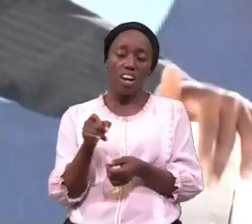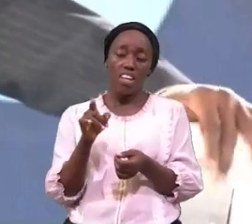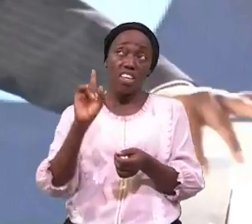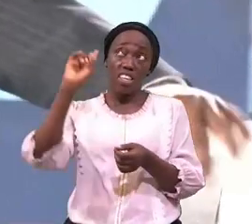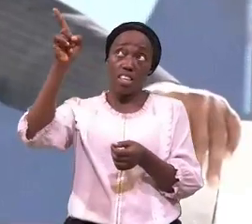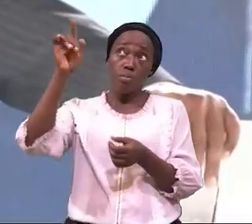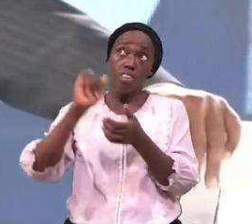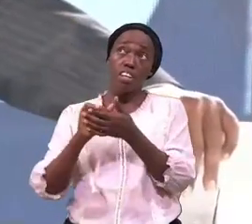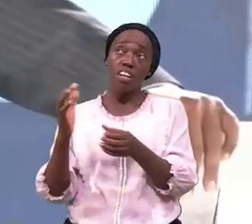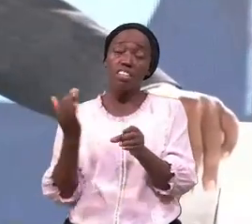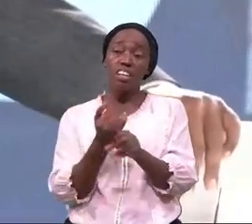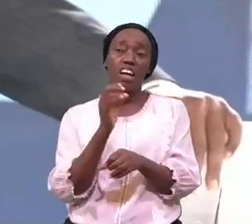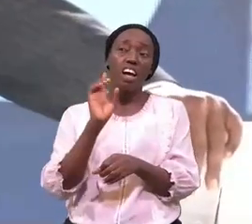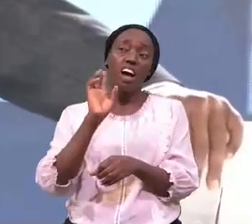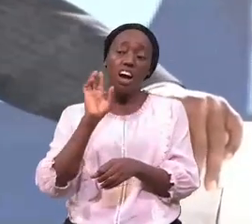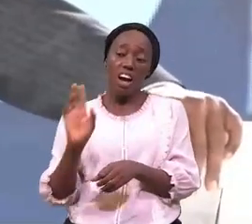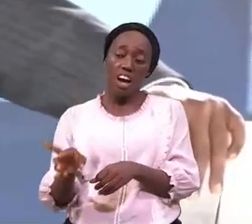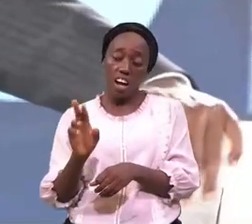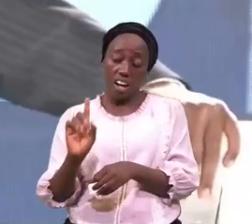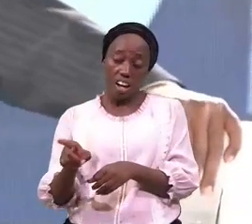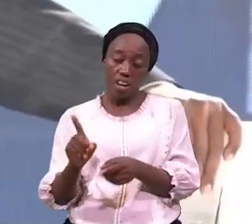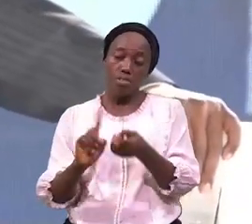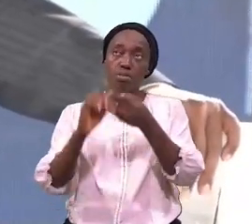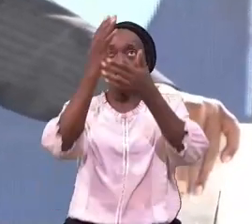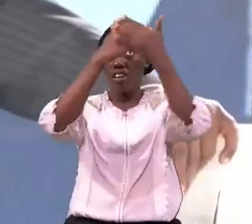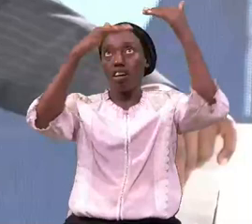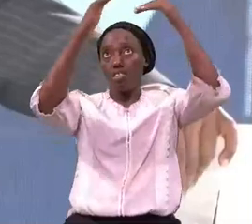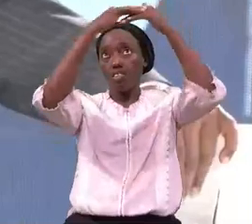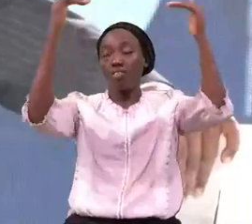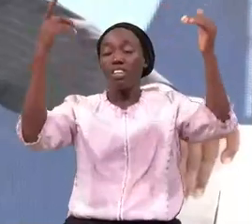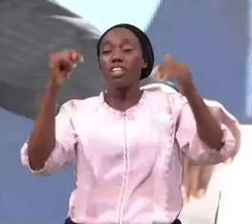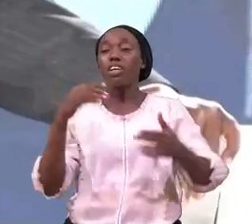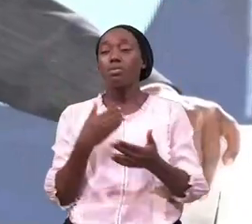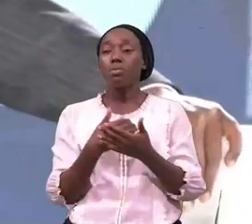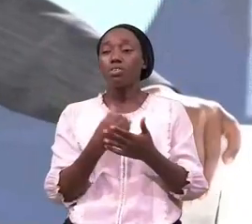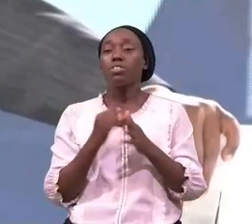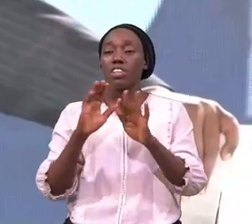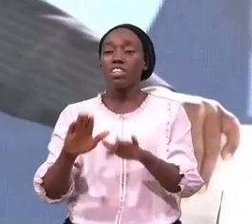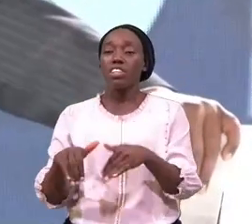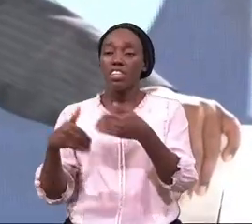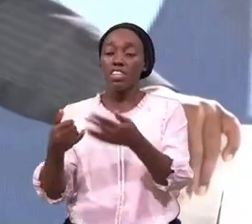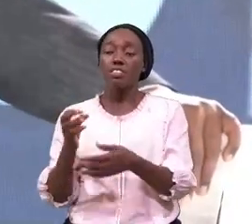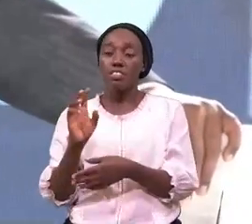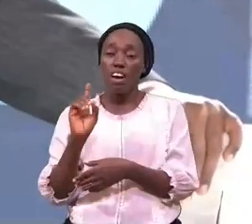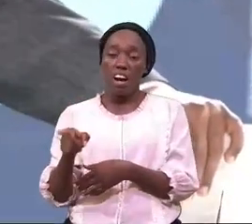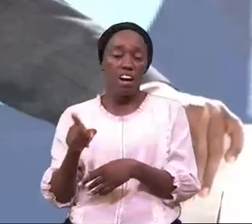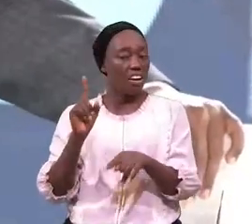Au-dessus de quelqu'un qui ne peut pas l'amener au ciel. L'argent que tu lui donnes ne peut pas l'amener au